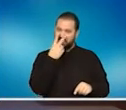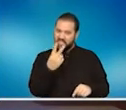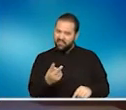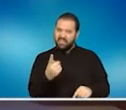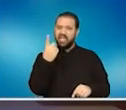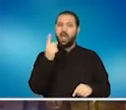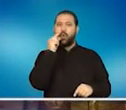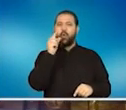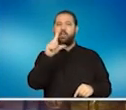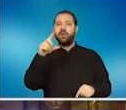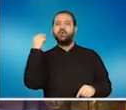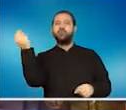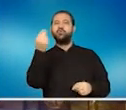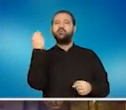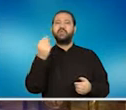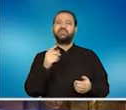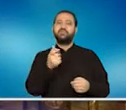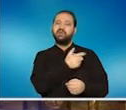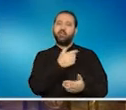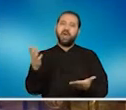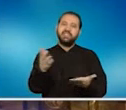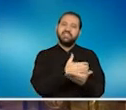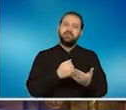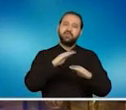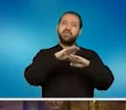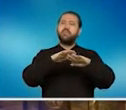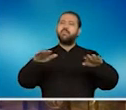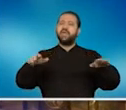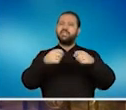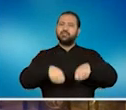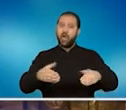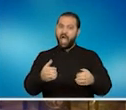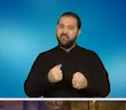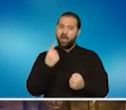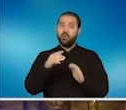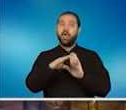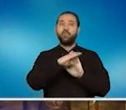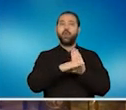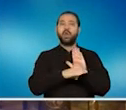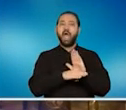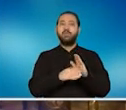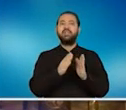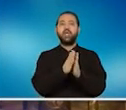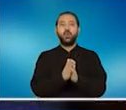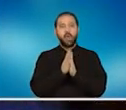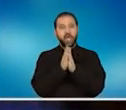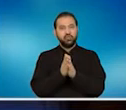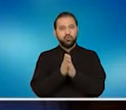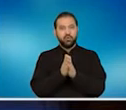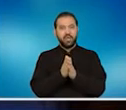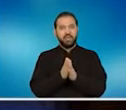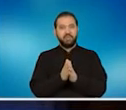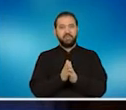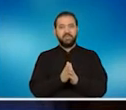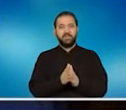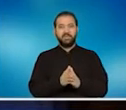pe el ca să poată birui peste totul. Avea un program de rugăciune și au